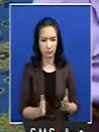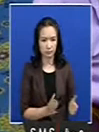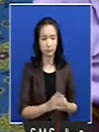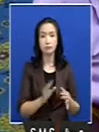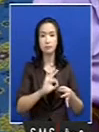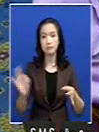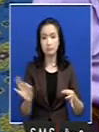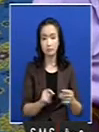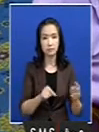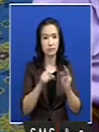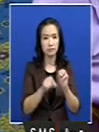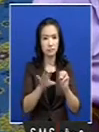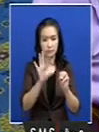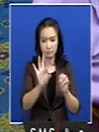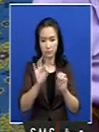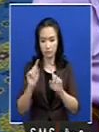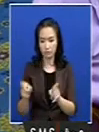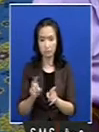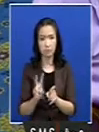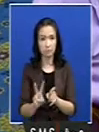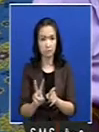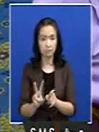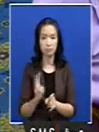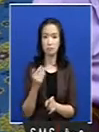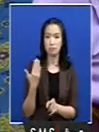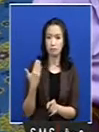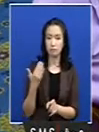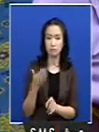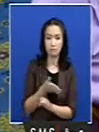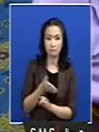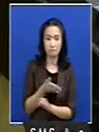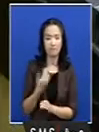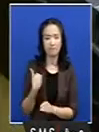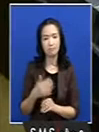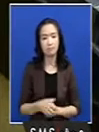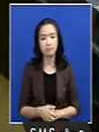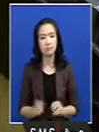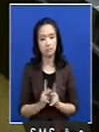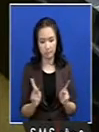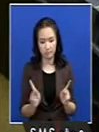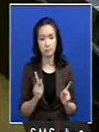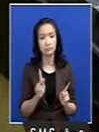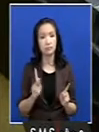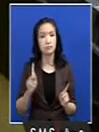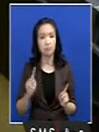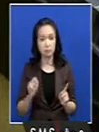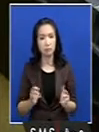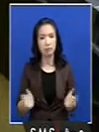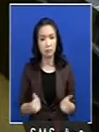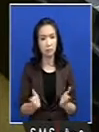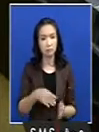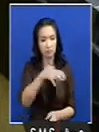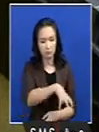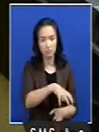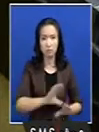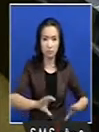ข้อความในมาตราที่9วรรค2จากเดิมให้คณะกรรมการการเลือกตั้งอาจสนับสนุนให้หน่วย